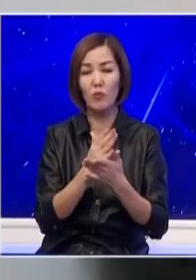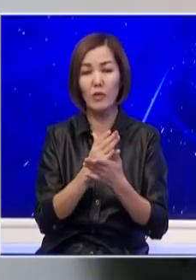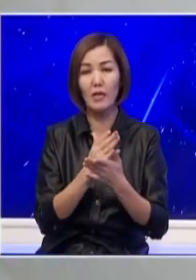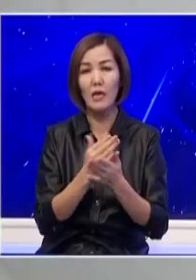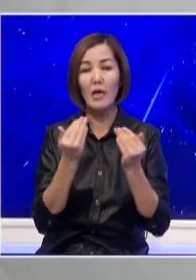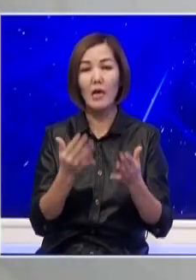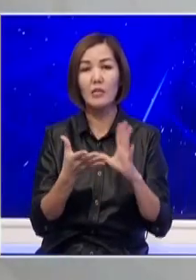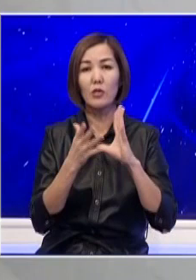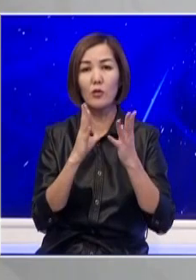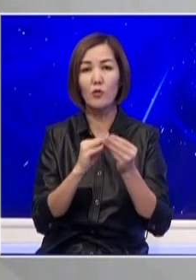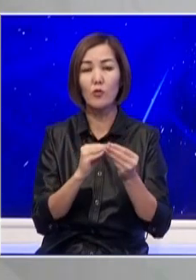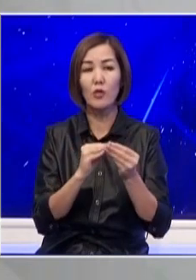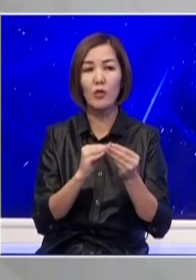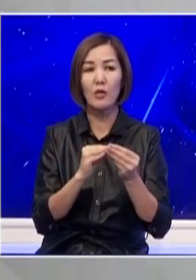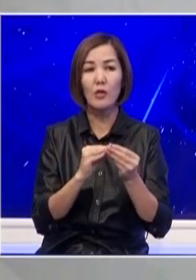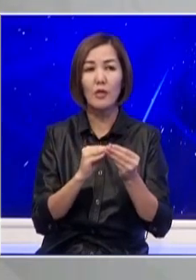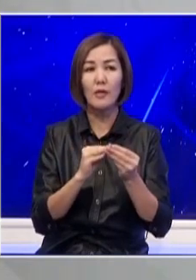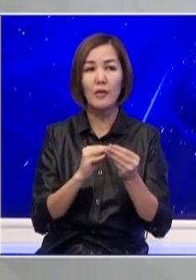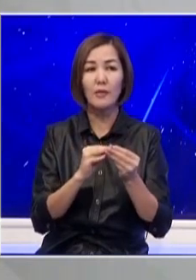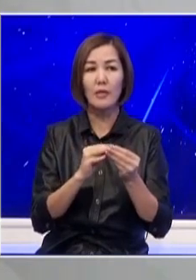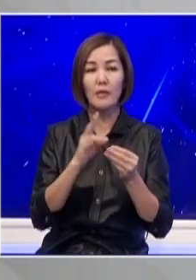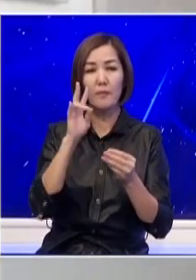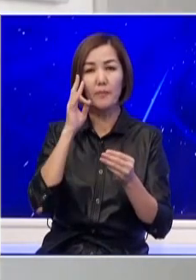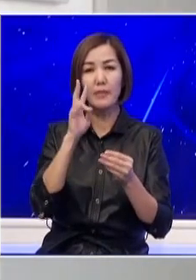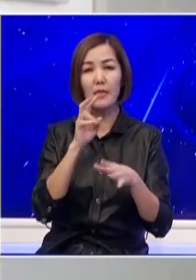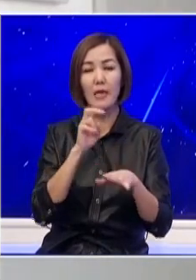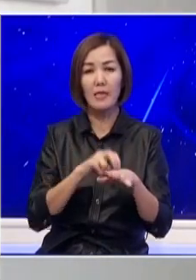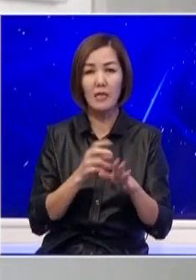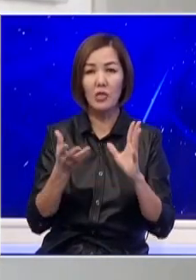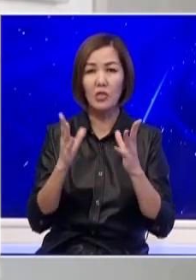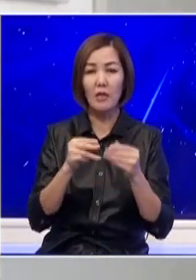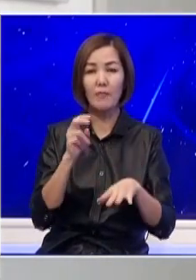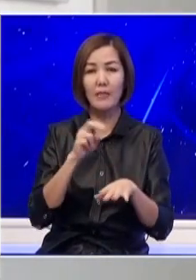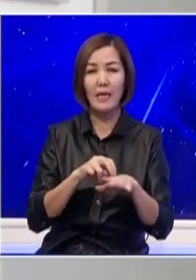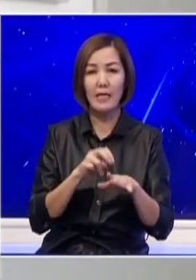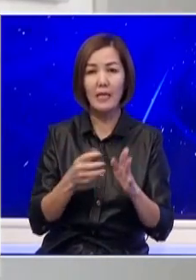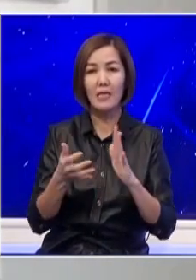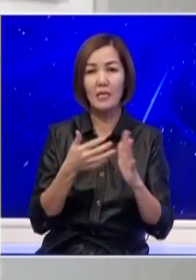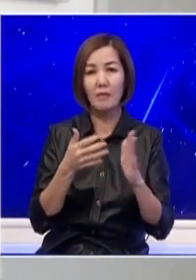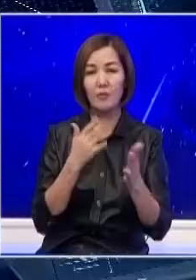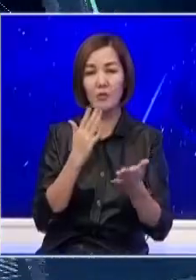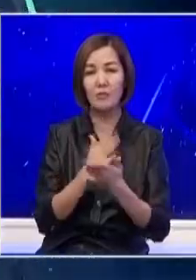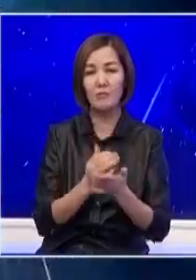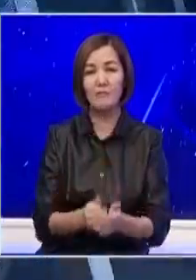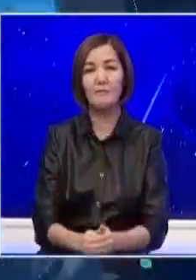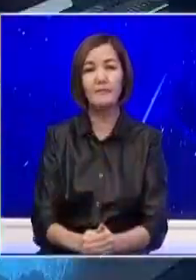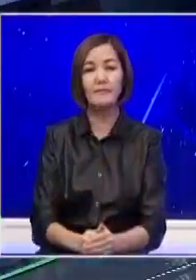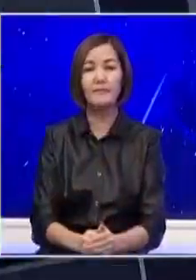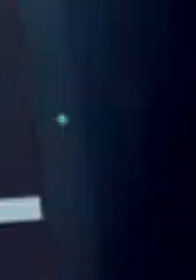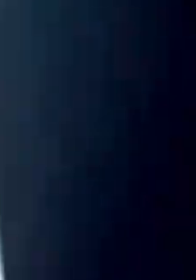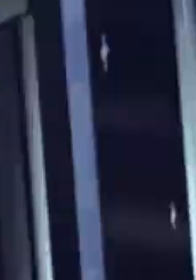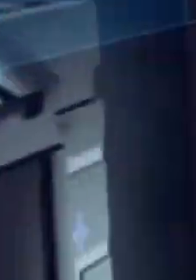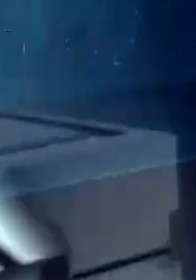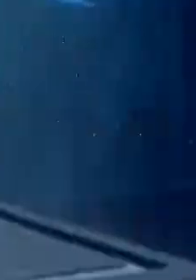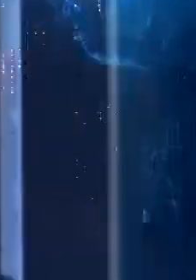қазірде аймақ бойынша психиатр, гинеколог, жалпы тәжірибелік дәрігер сынды мамандар тапшы. Амина Құдайберген,